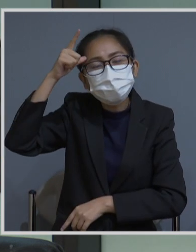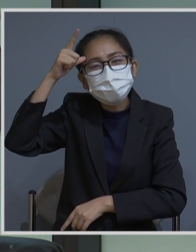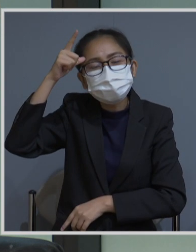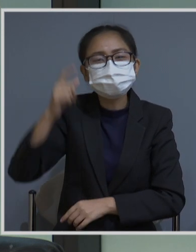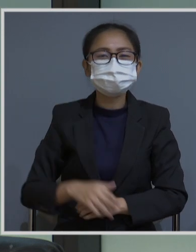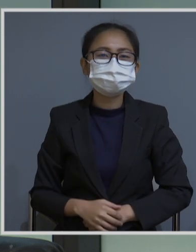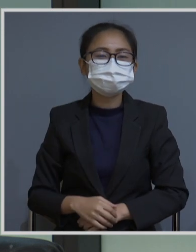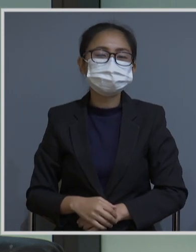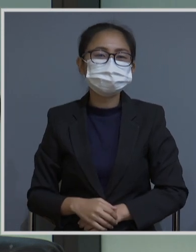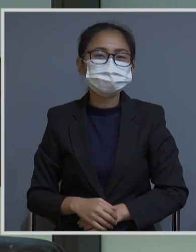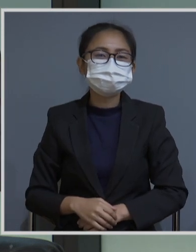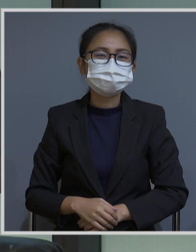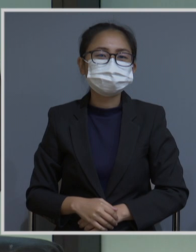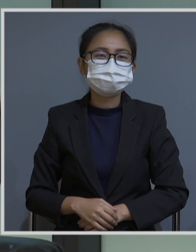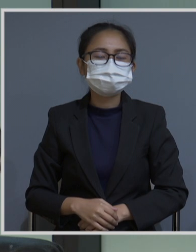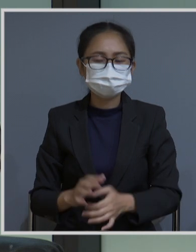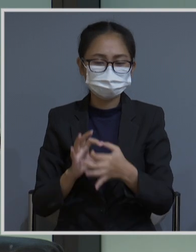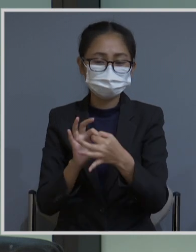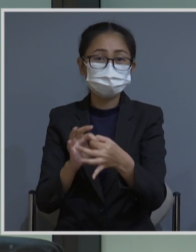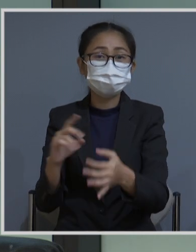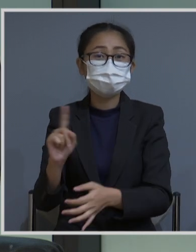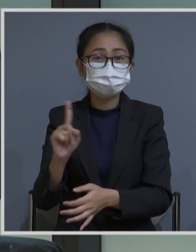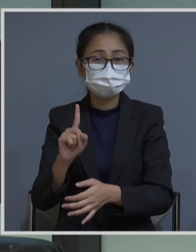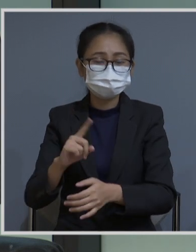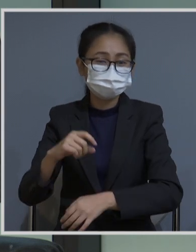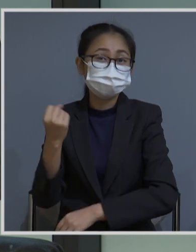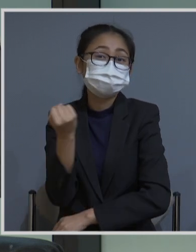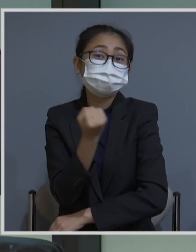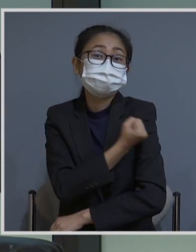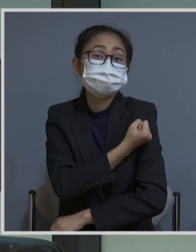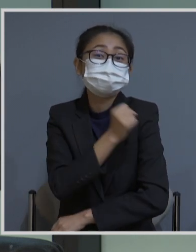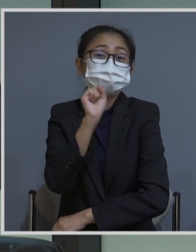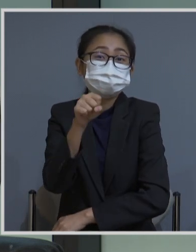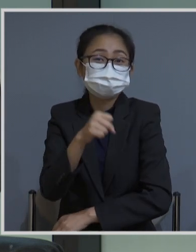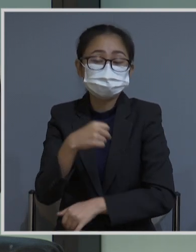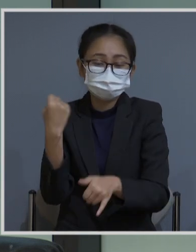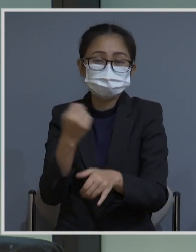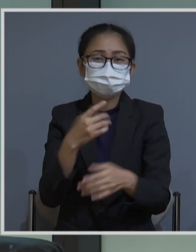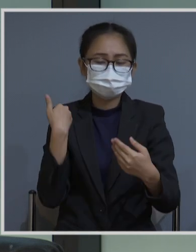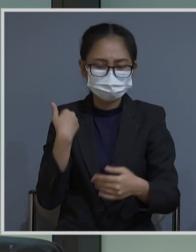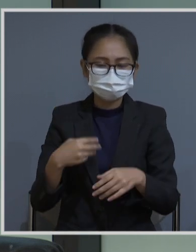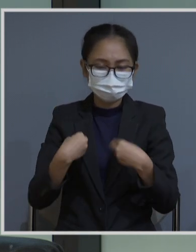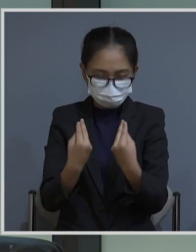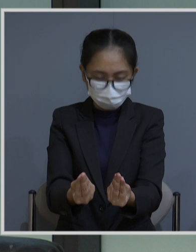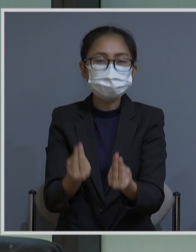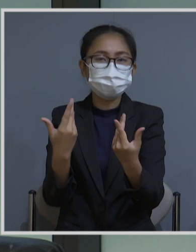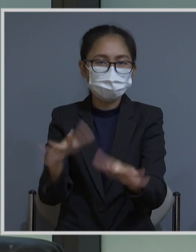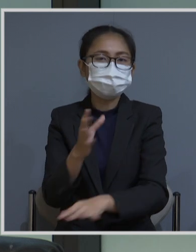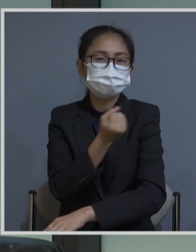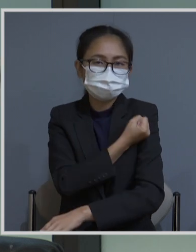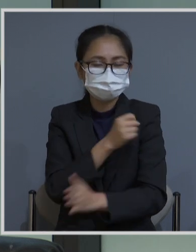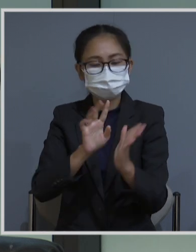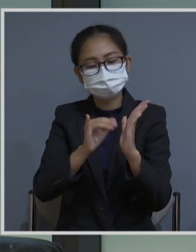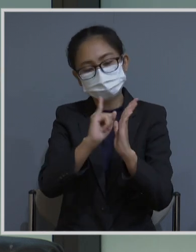แต่ตอนนี้ที่ท่านเป็นห่วงก็คือเรื่องวัคซีนมีวัคซีนเรากระจายลงไปแล้วมี